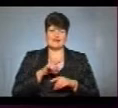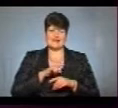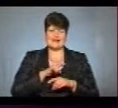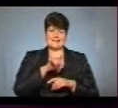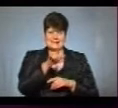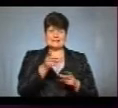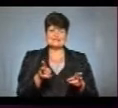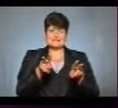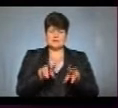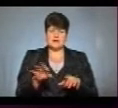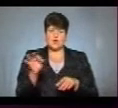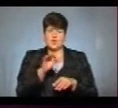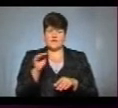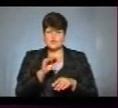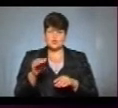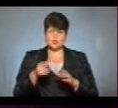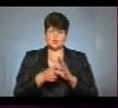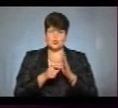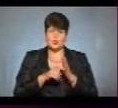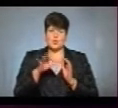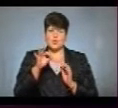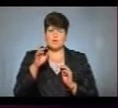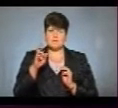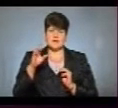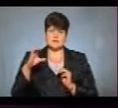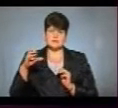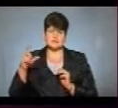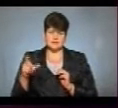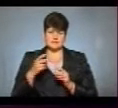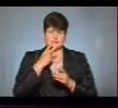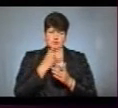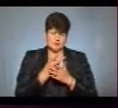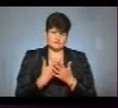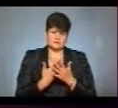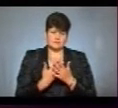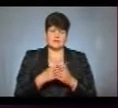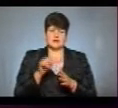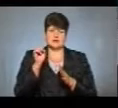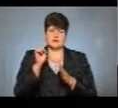залишив його під офісом ОБСЄ. За його словами, літак символізує збитий MH17.